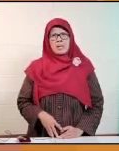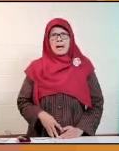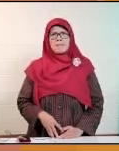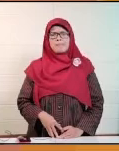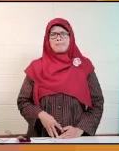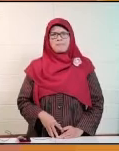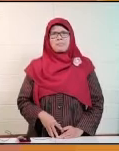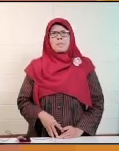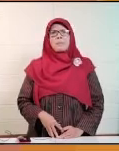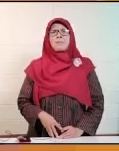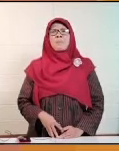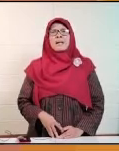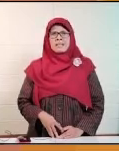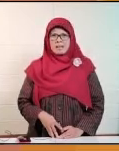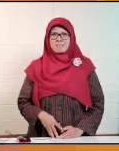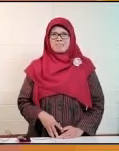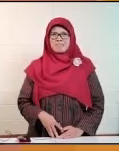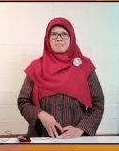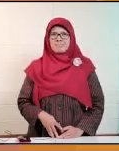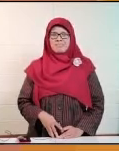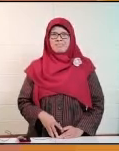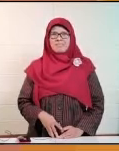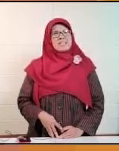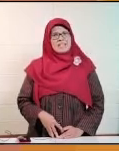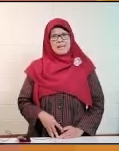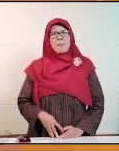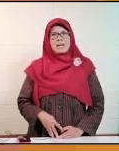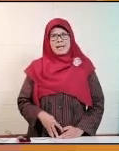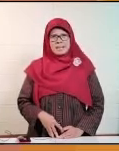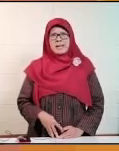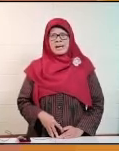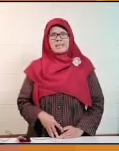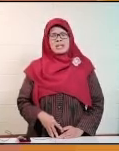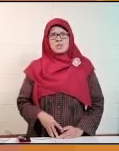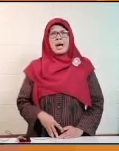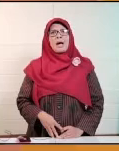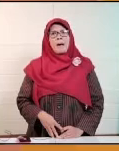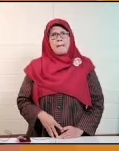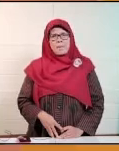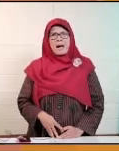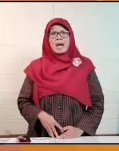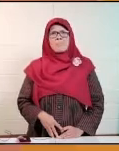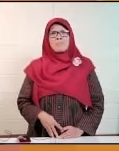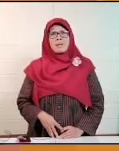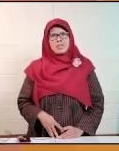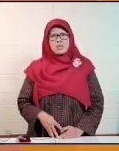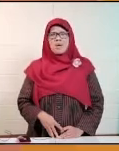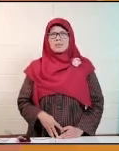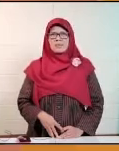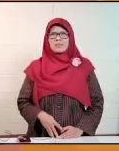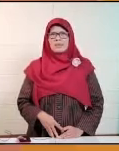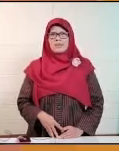sering menyebutnya dengan hai Hai Jadi bagi kalian yang sudah mengalami